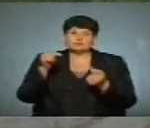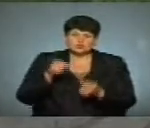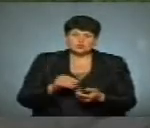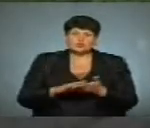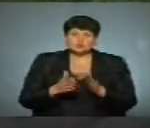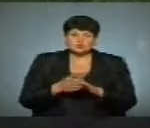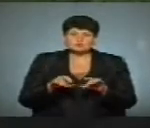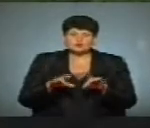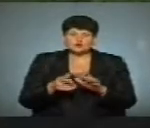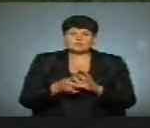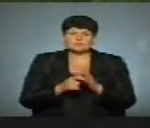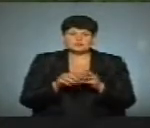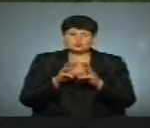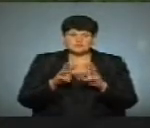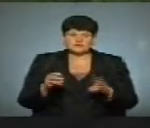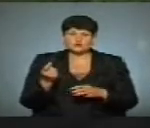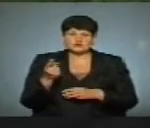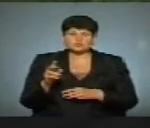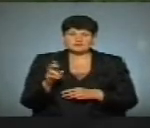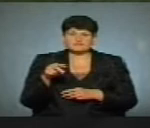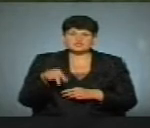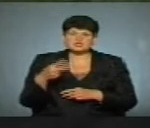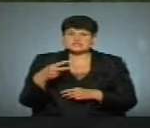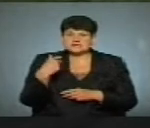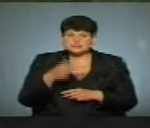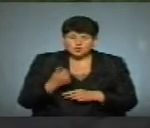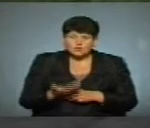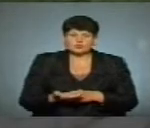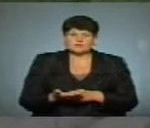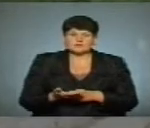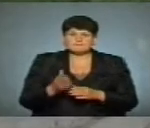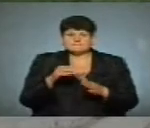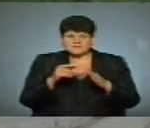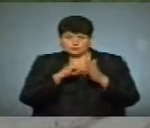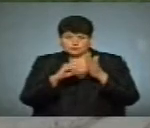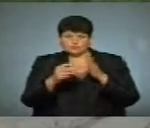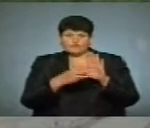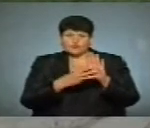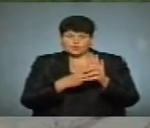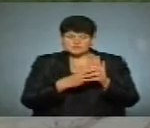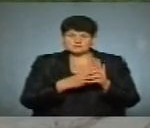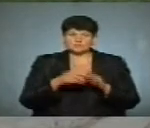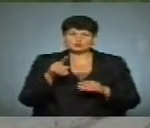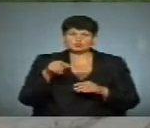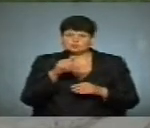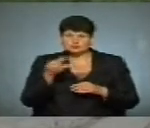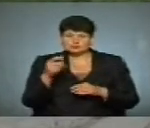Кабінету міністрів від 11 березня 2020 року, а саме підпункт 8 пункту